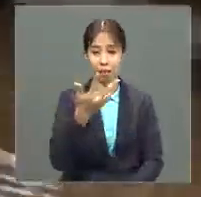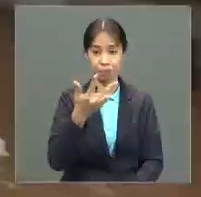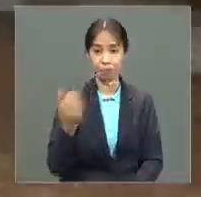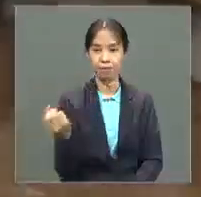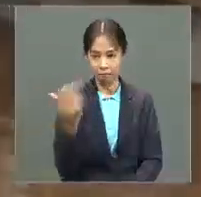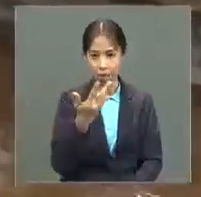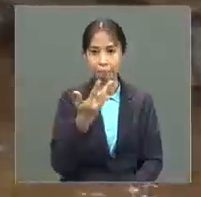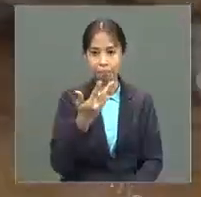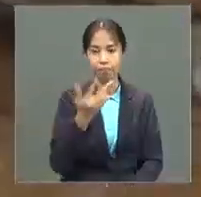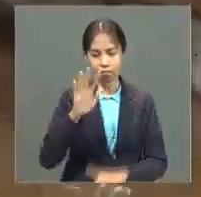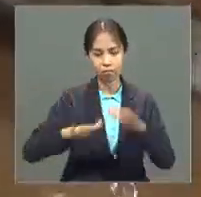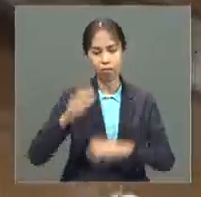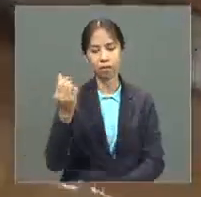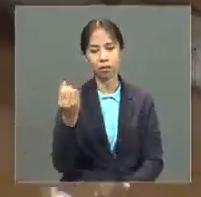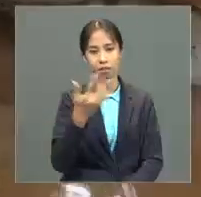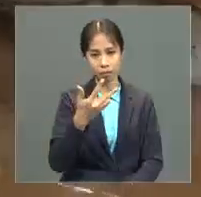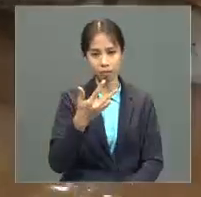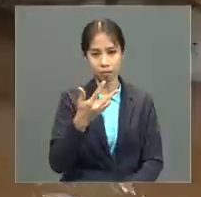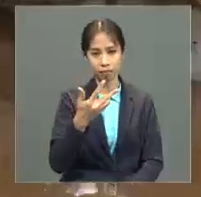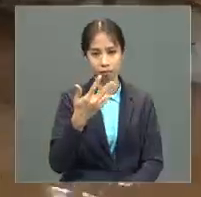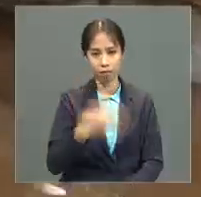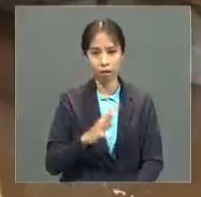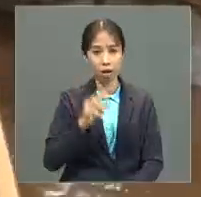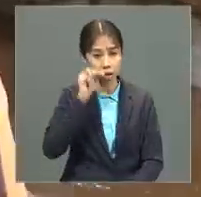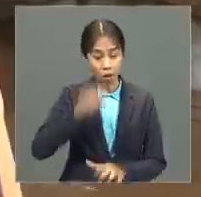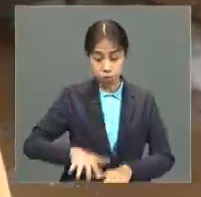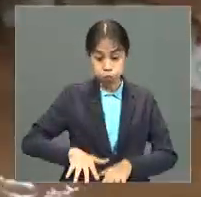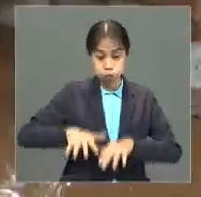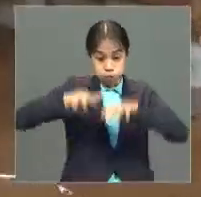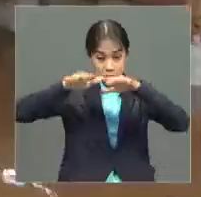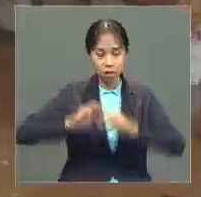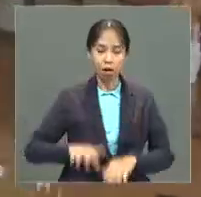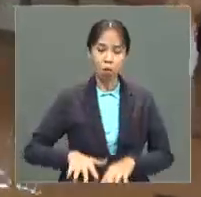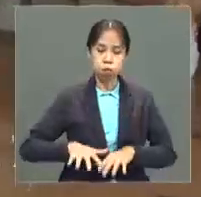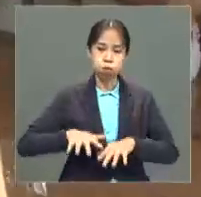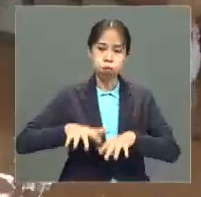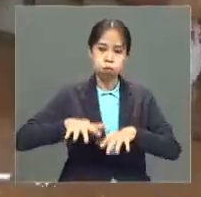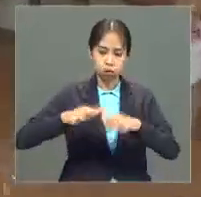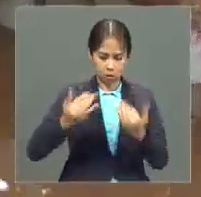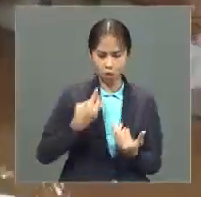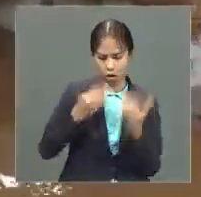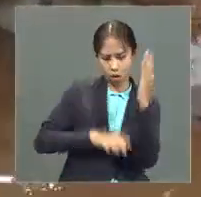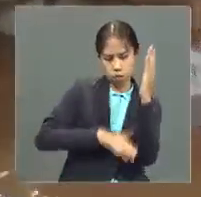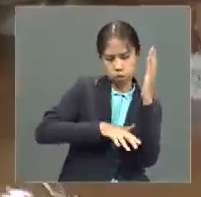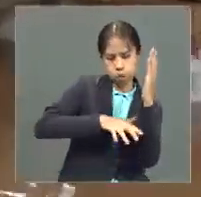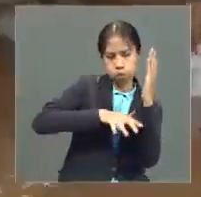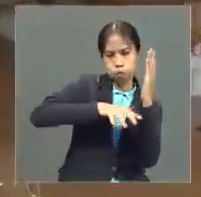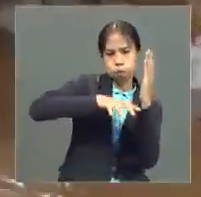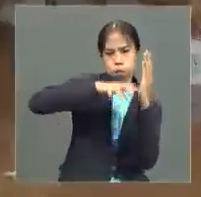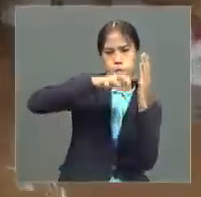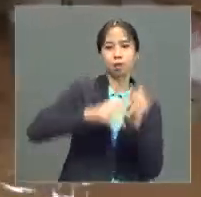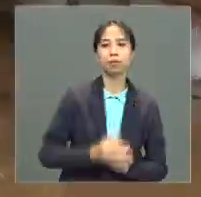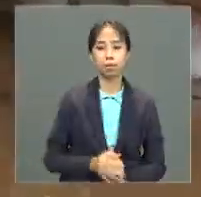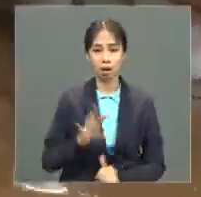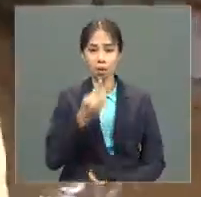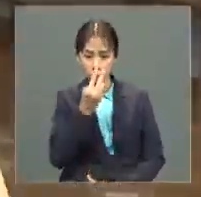3:00 ครับผมประมาณ3:00 ขึ้นเยอะไหม ครับขึ้นเยอะครับขึ้นมาเรื่อยๆแต่ตอนนี้ยังไม่หยุดเลย ยังไม่หยุด ขึ้นมาเรื่อยๆครับ ไป